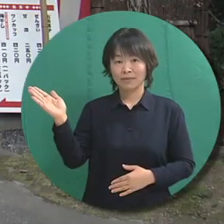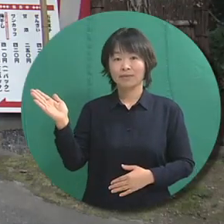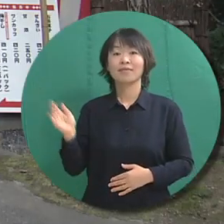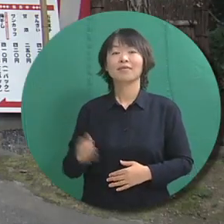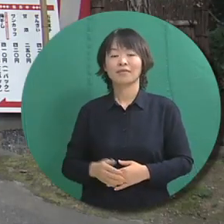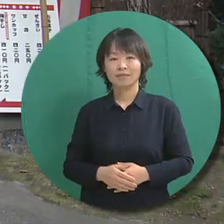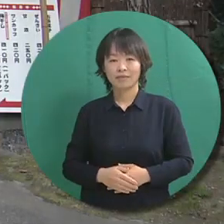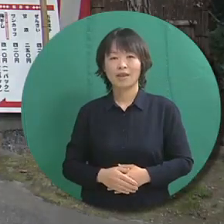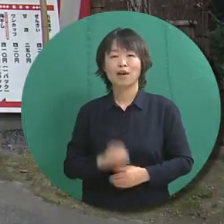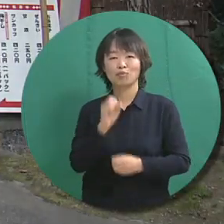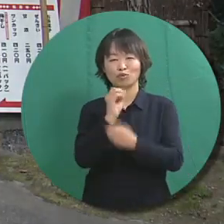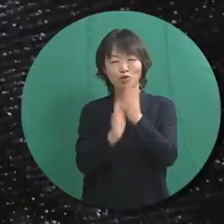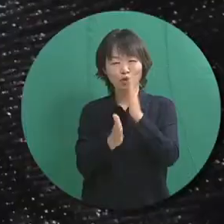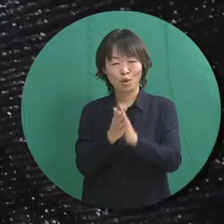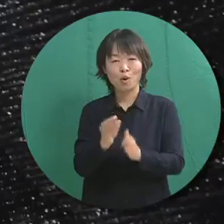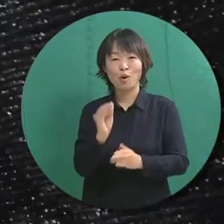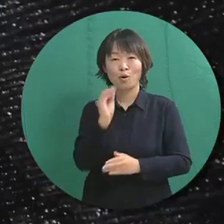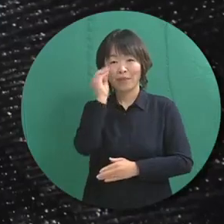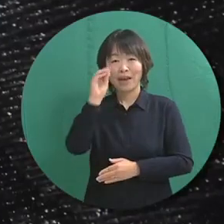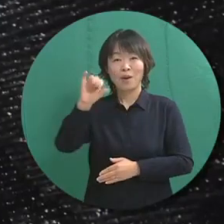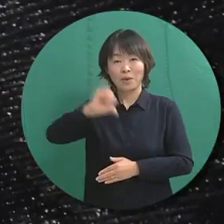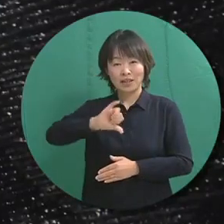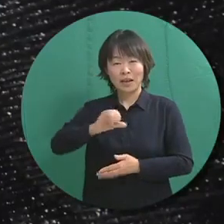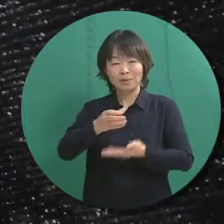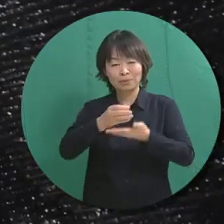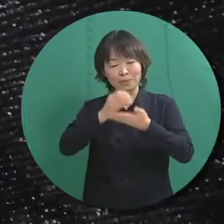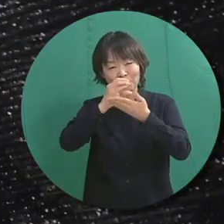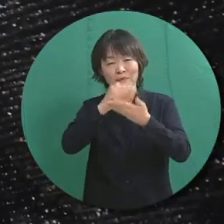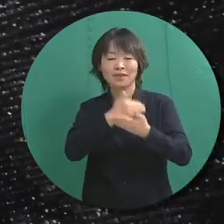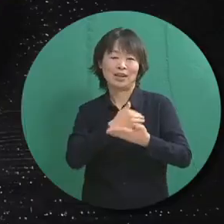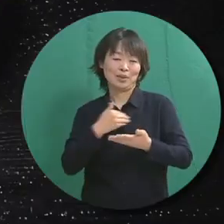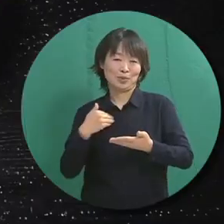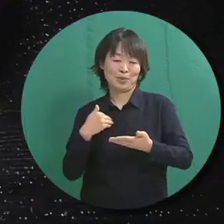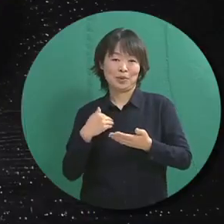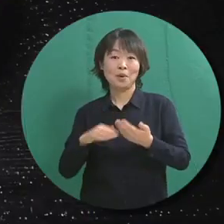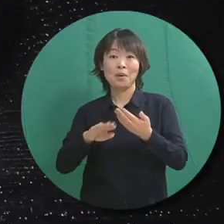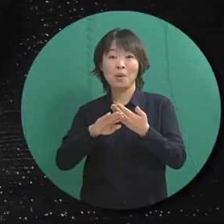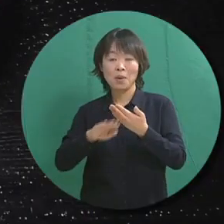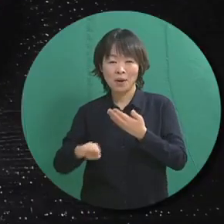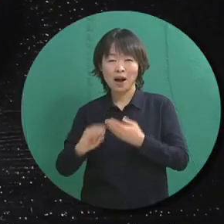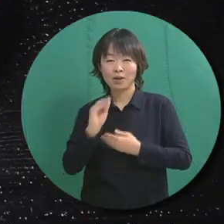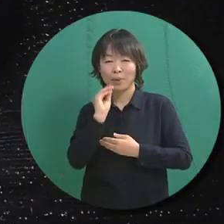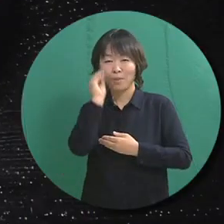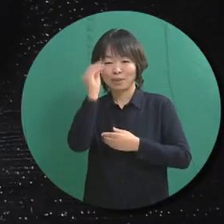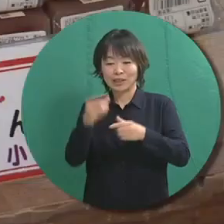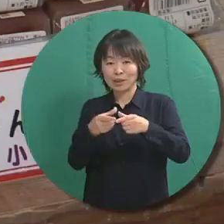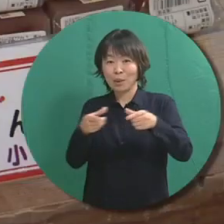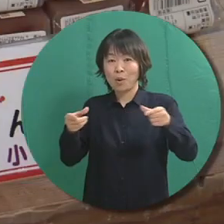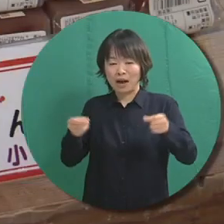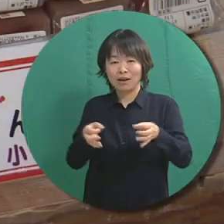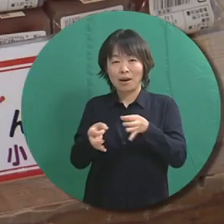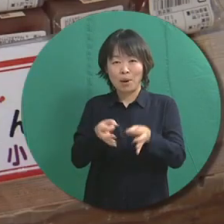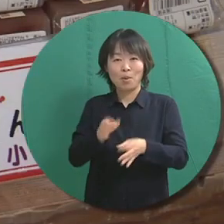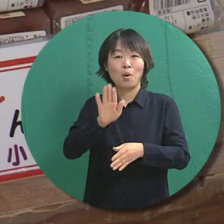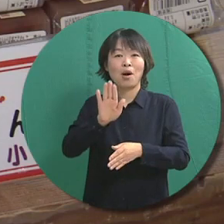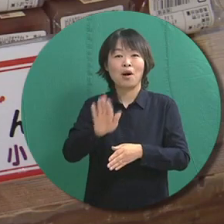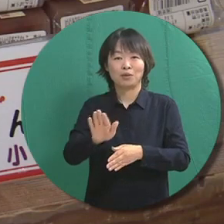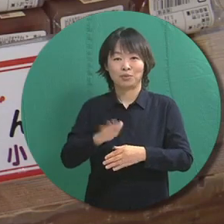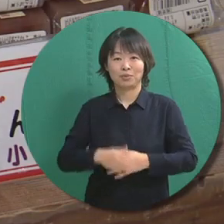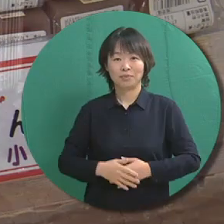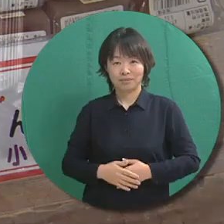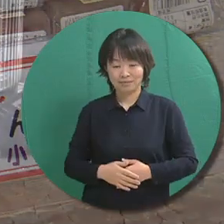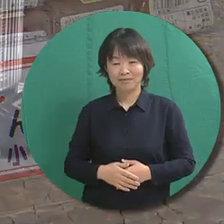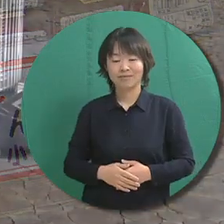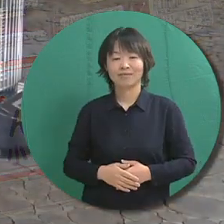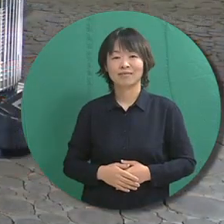梅見茶屋では無料サービスの梅茶をいただけるほか、南楽園オリジナル梅干し羊羹などの販売も行っ